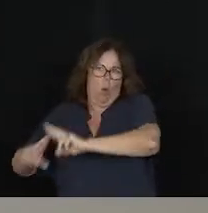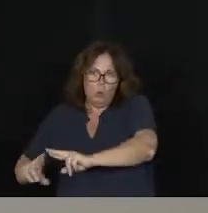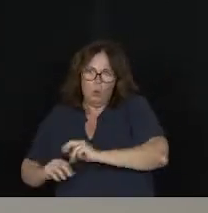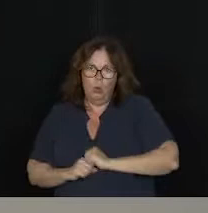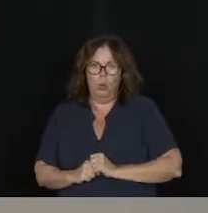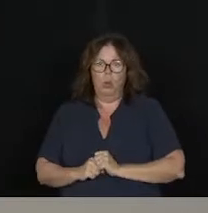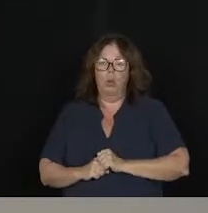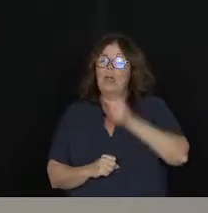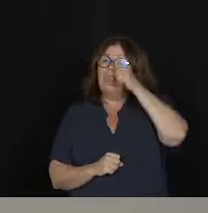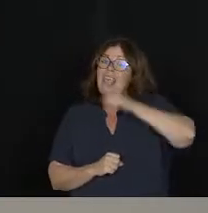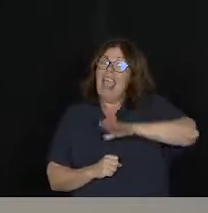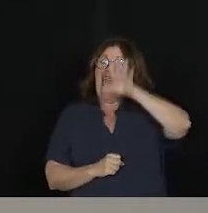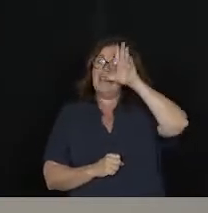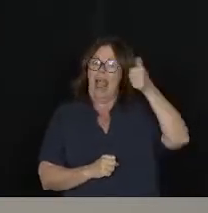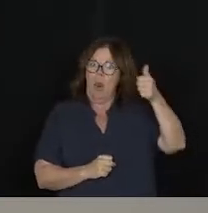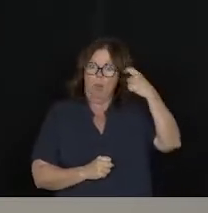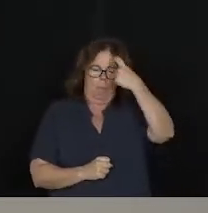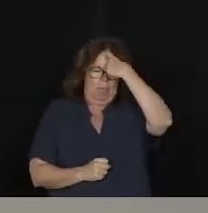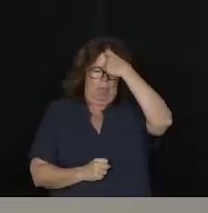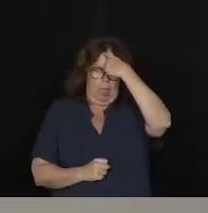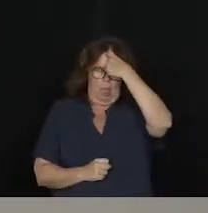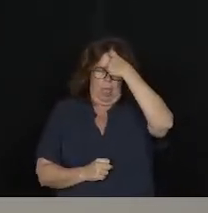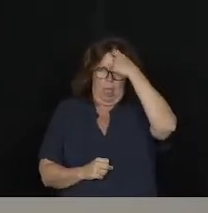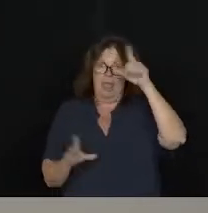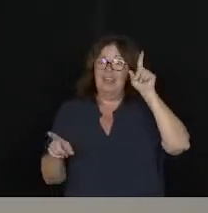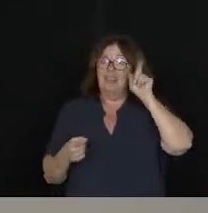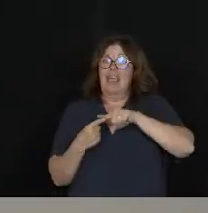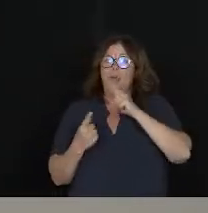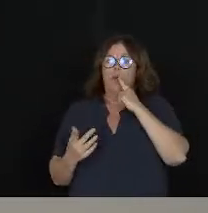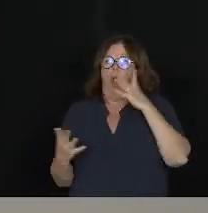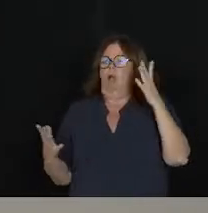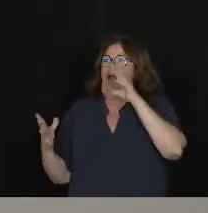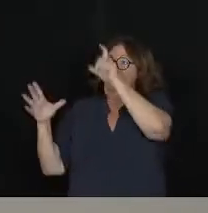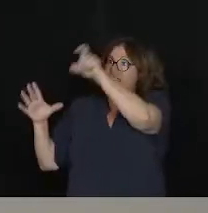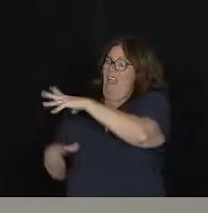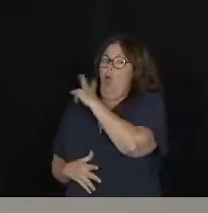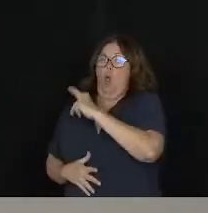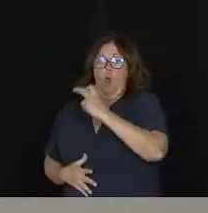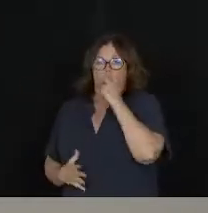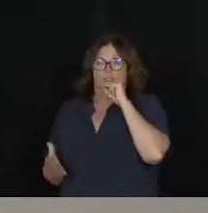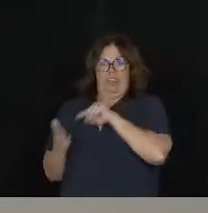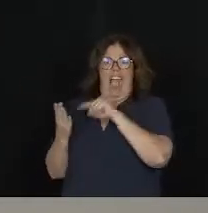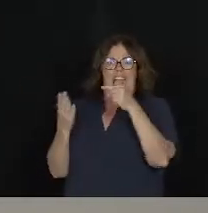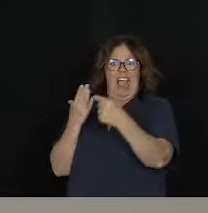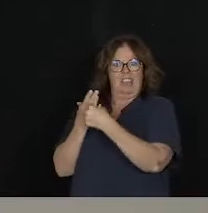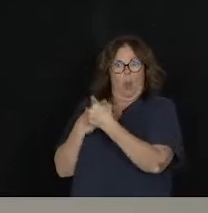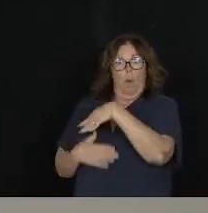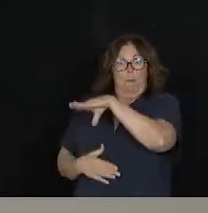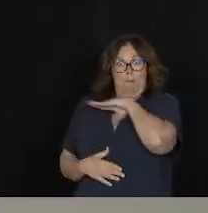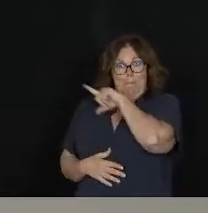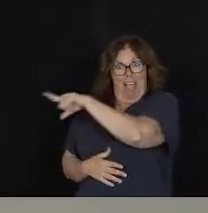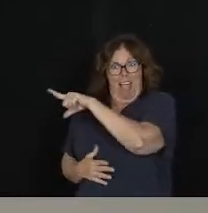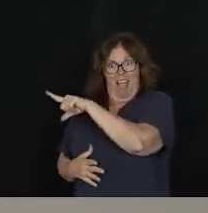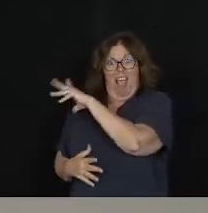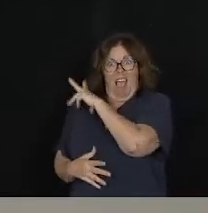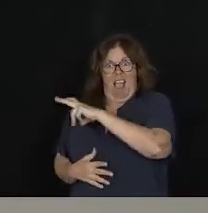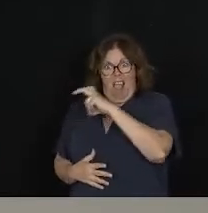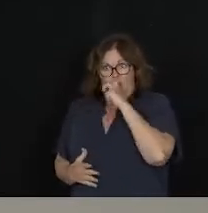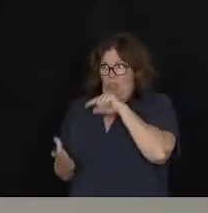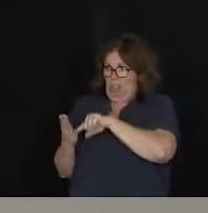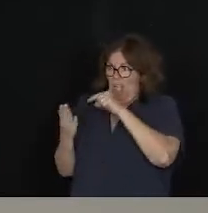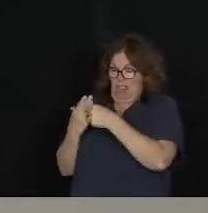que l'Allemagne a été trahie par les Juifs entre 1917 et 1918, et que c'est à cause de ça qu'elle a perdu la